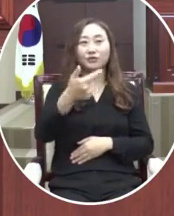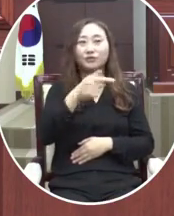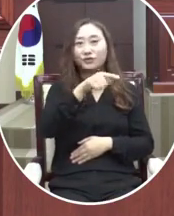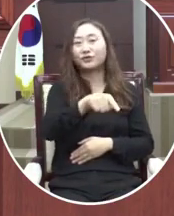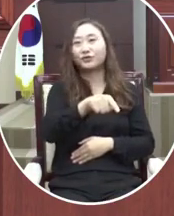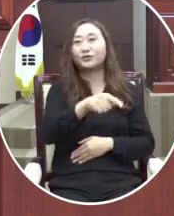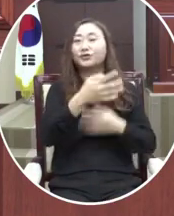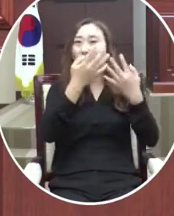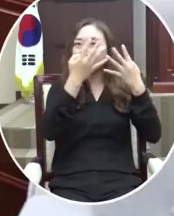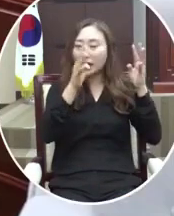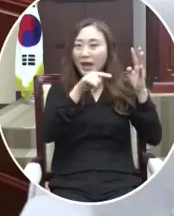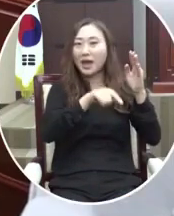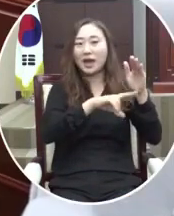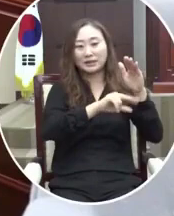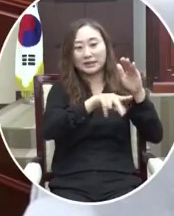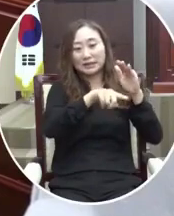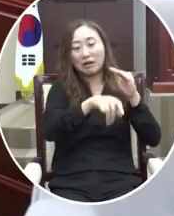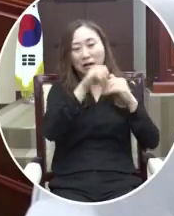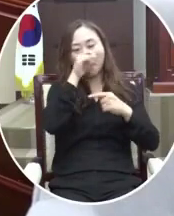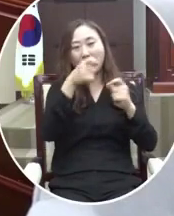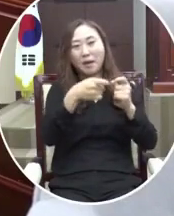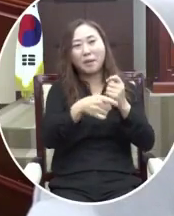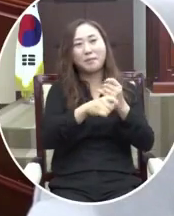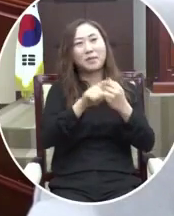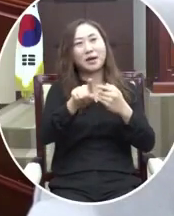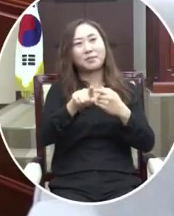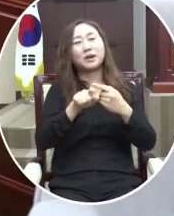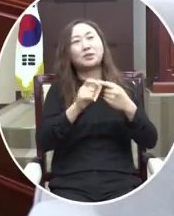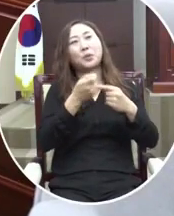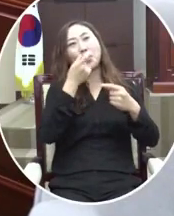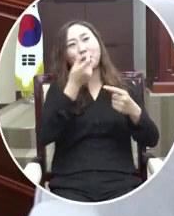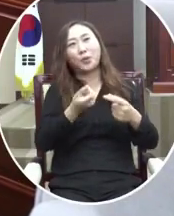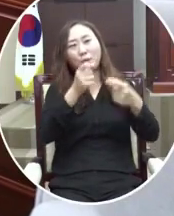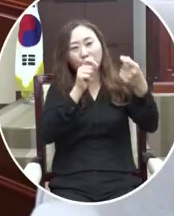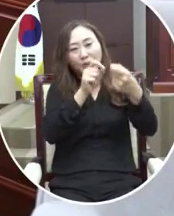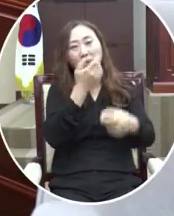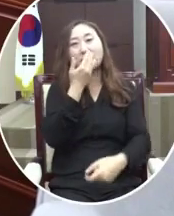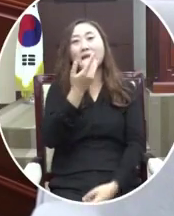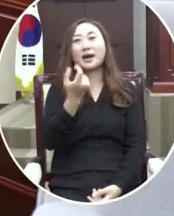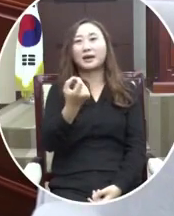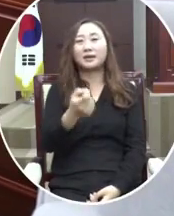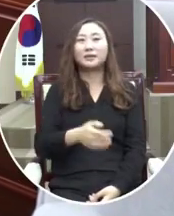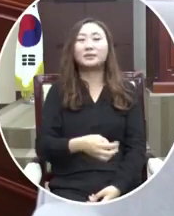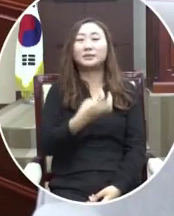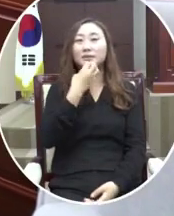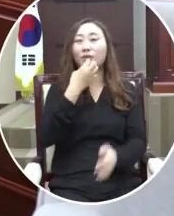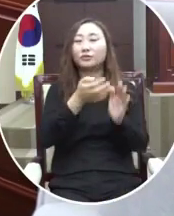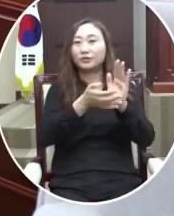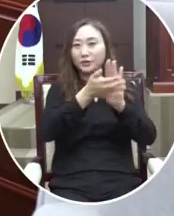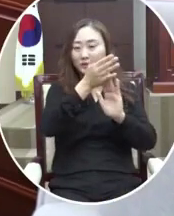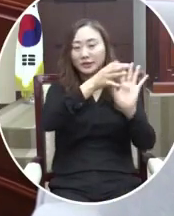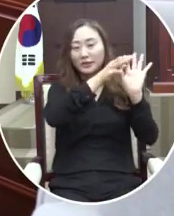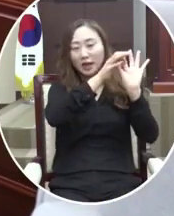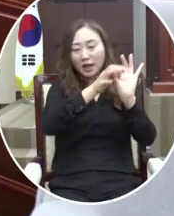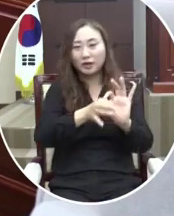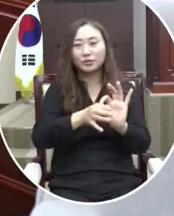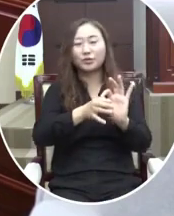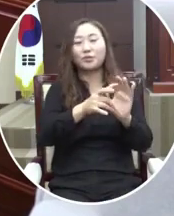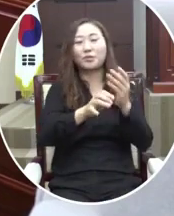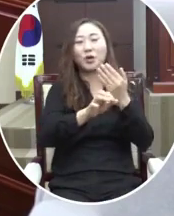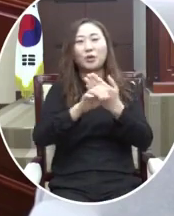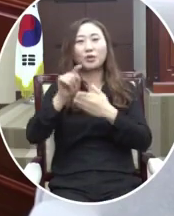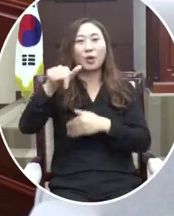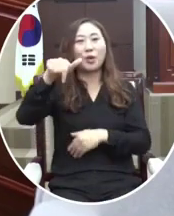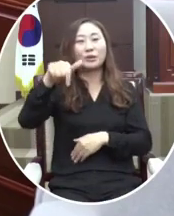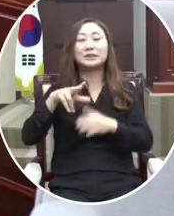역세권이 동북권의 새로운 중심지로 무하는 것은 뭔 미래의 이야기가 아닙니다 서울시 및 코레일과의 지속적인 협의